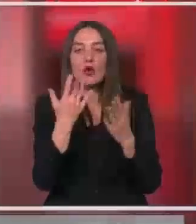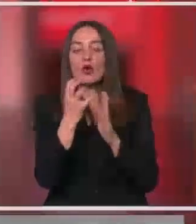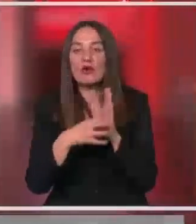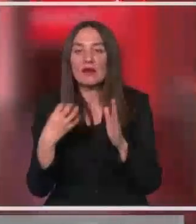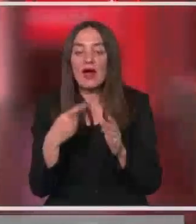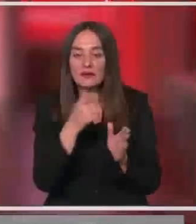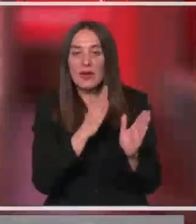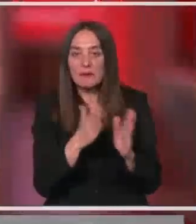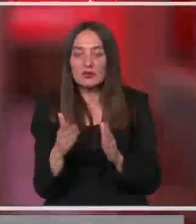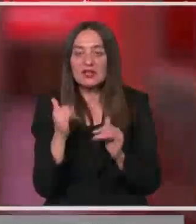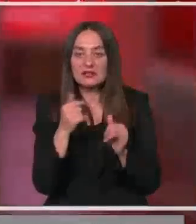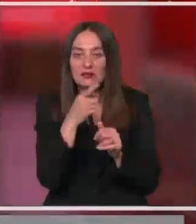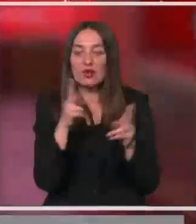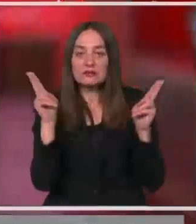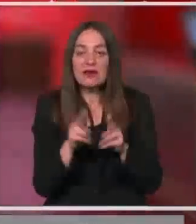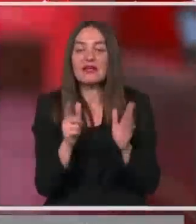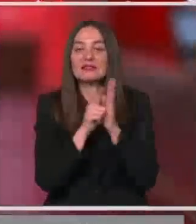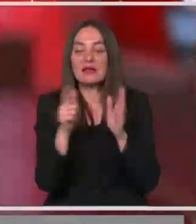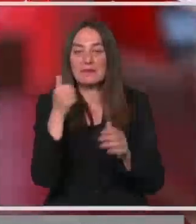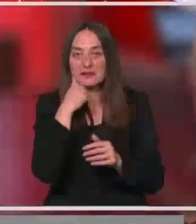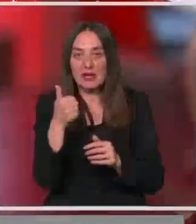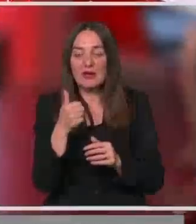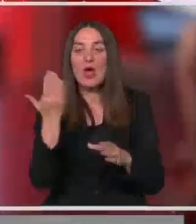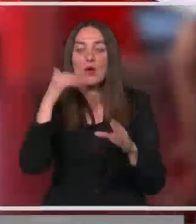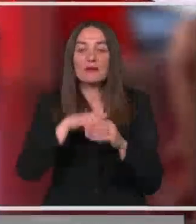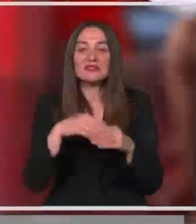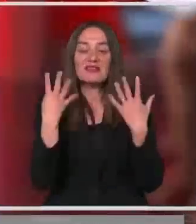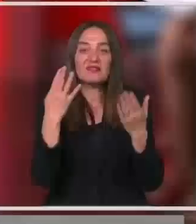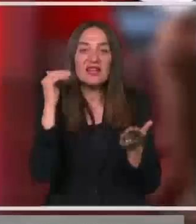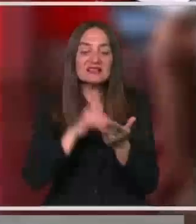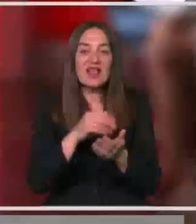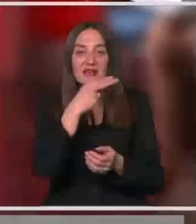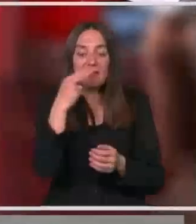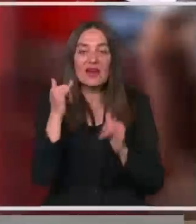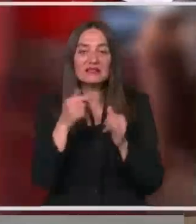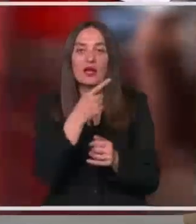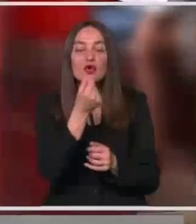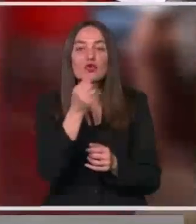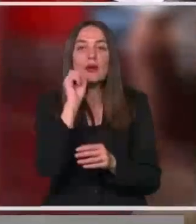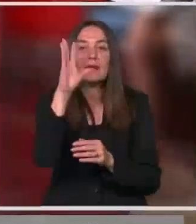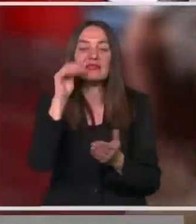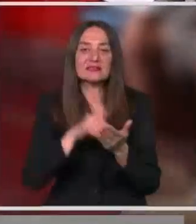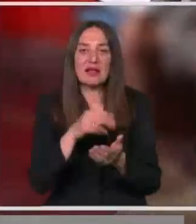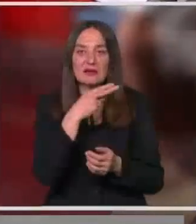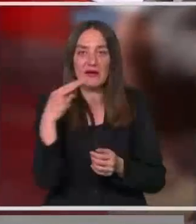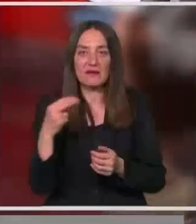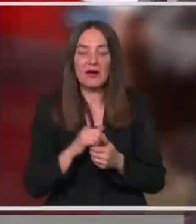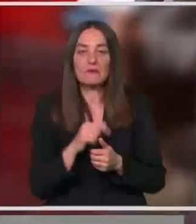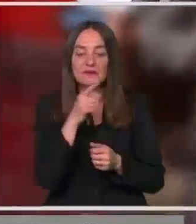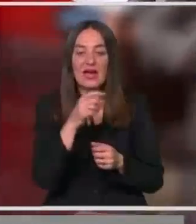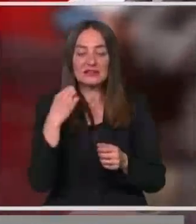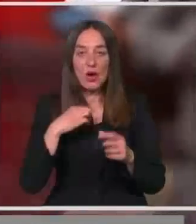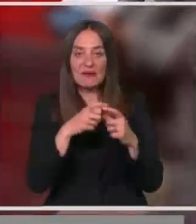taj proces, sad taj proces smanjili na 17 dana. Umesto 90.000 evra, sada to košta 15.000 evra. Da se ta